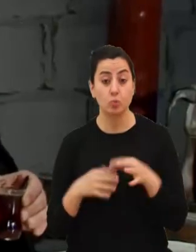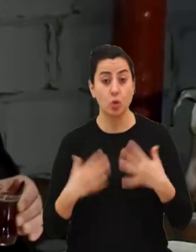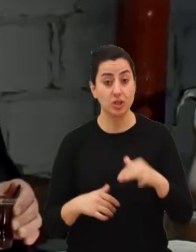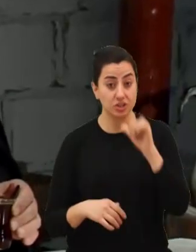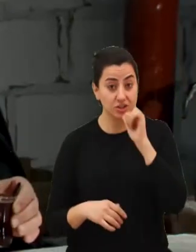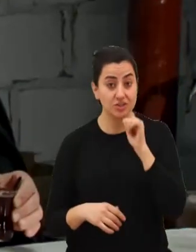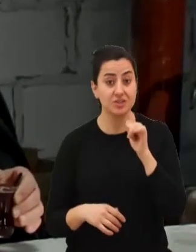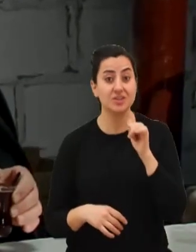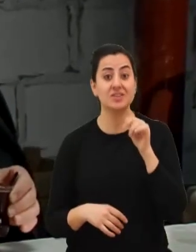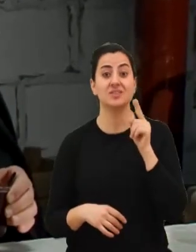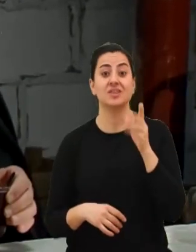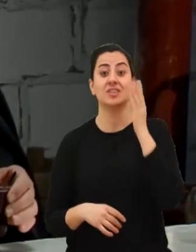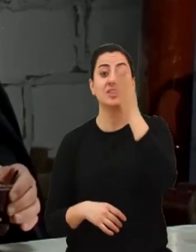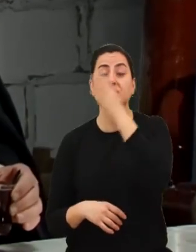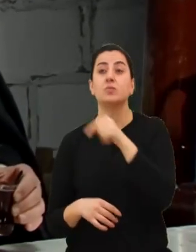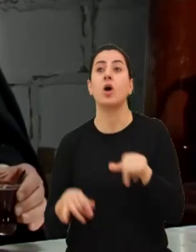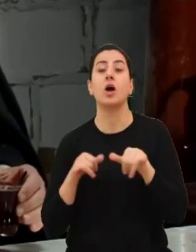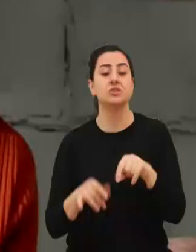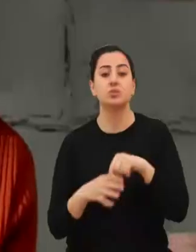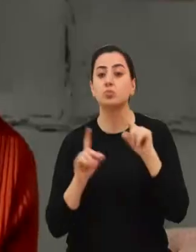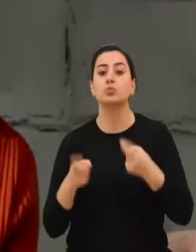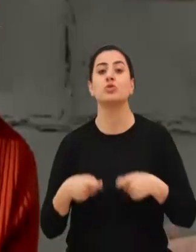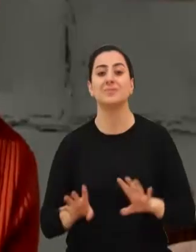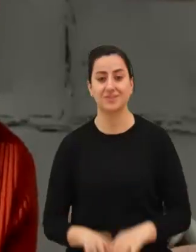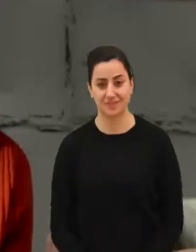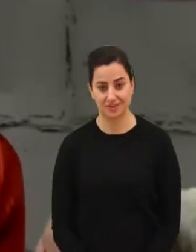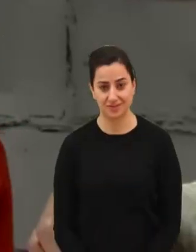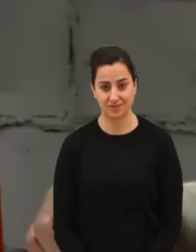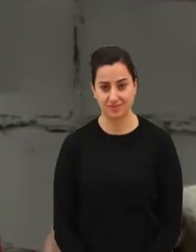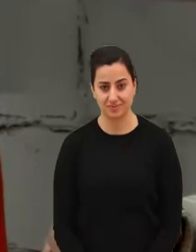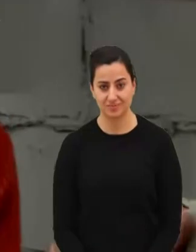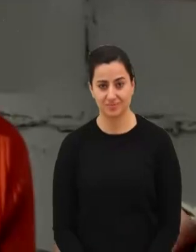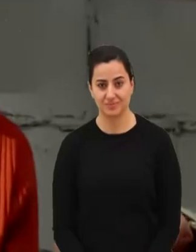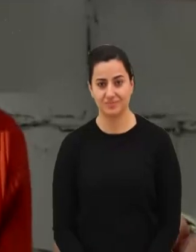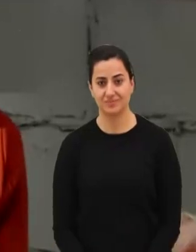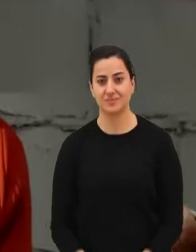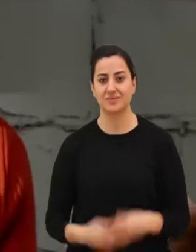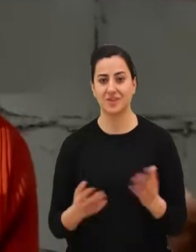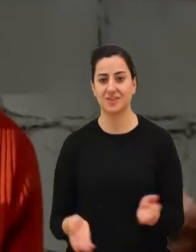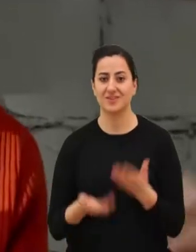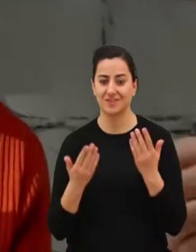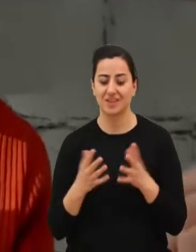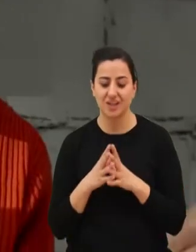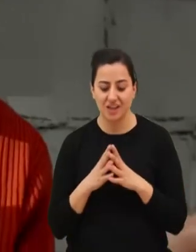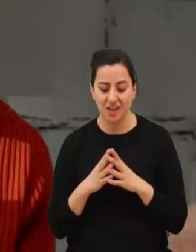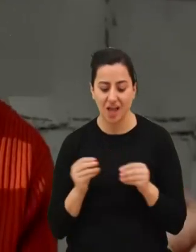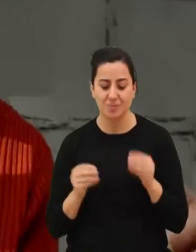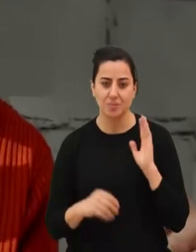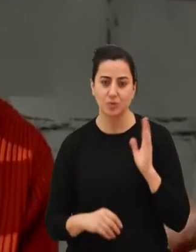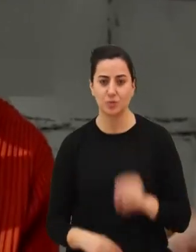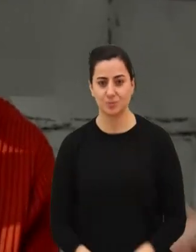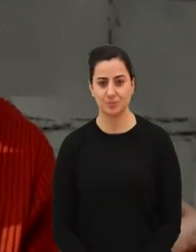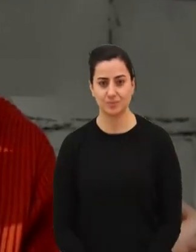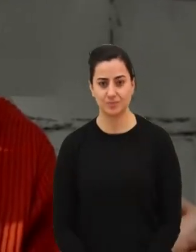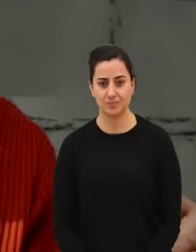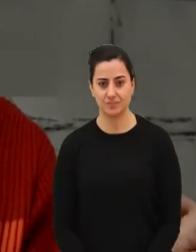iç. Gittiğin yerlerde bu çayı bulamazsın oğlum. Anladın mı? Bulmaya değil ki dayı. Kaybetmeye gidiyorum.